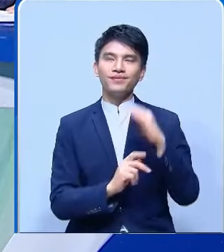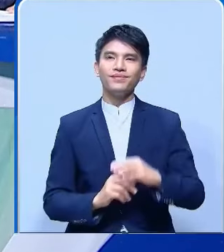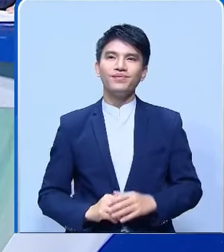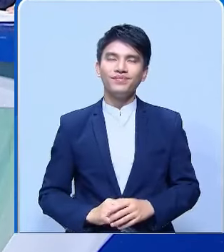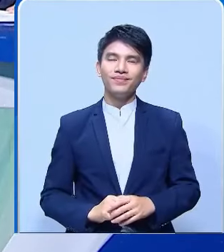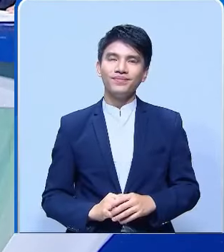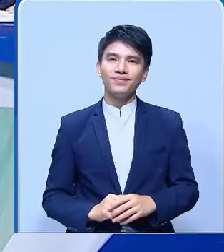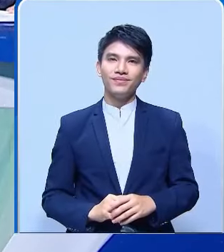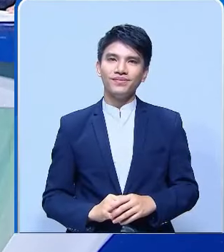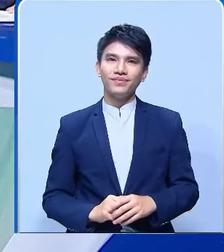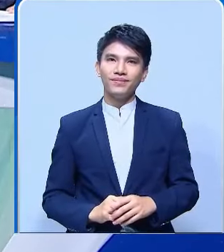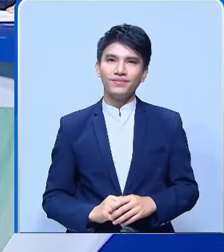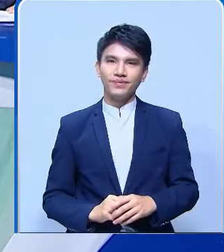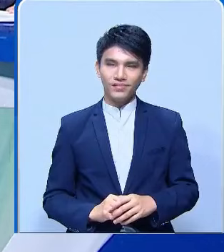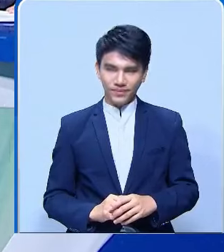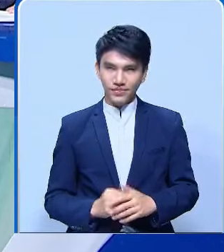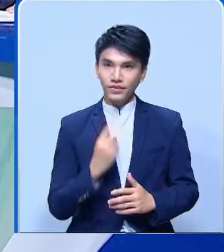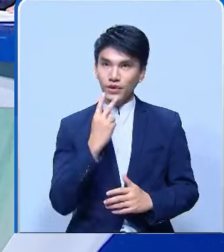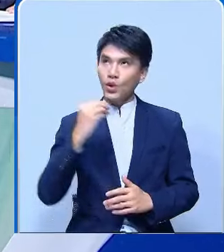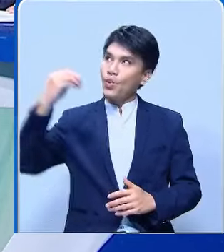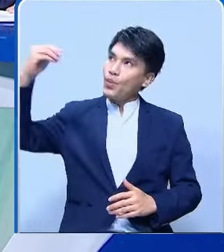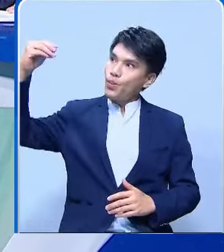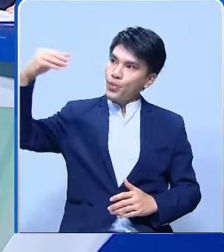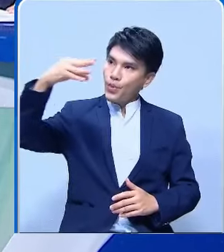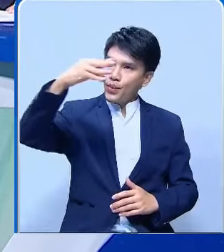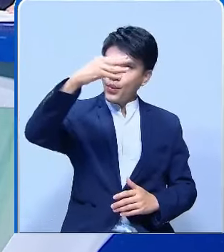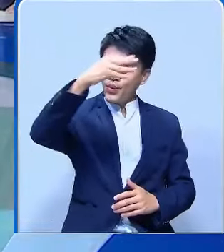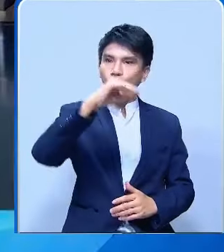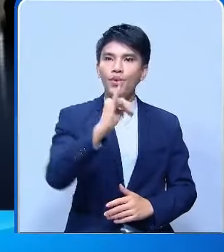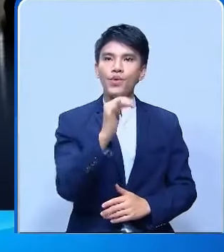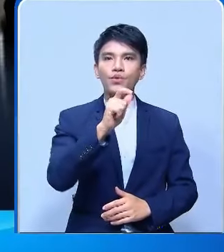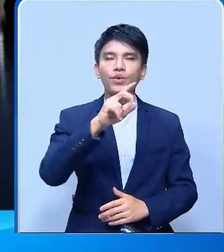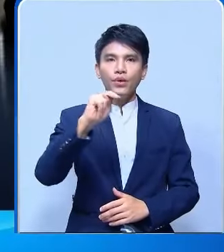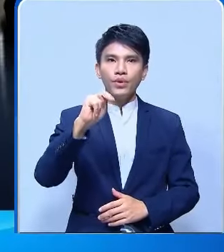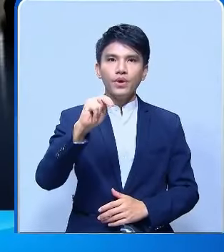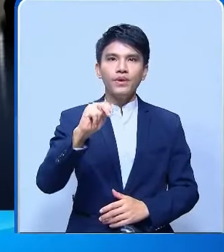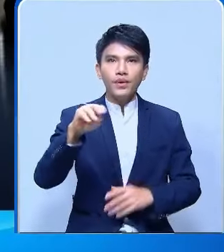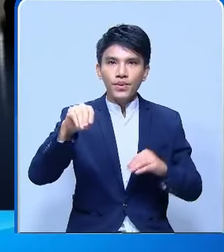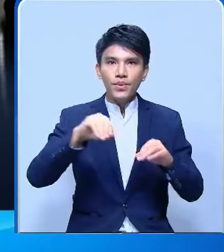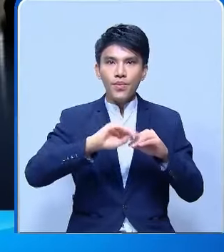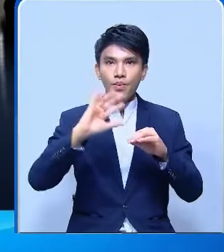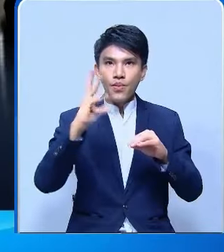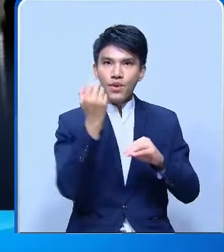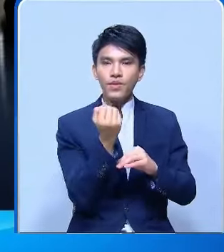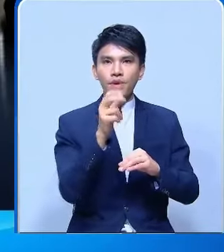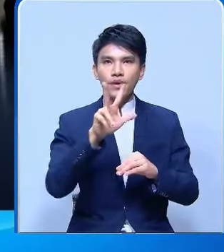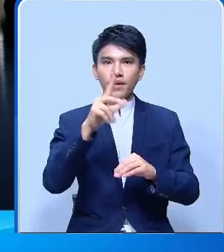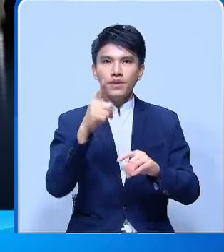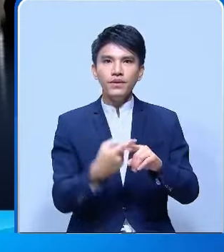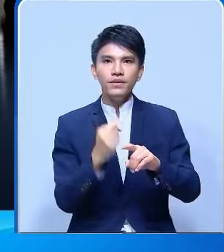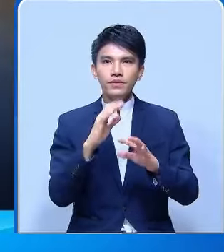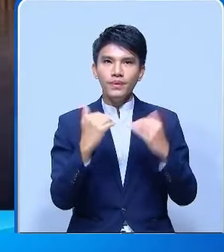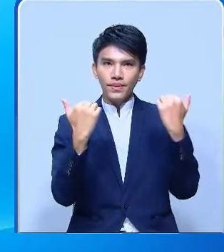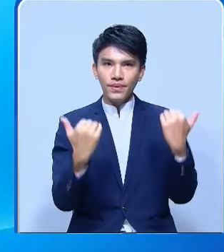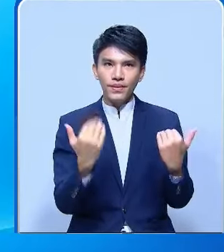อดูดาวหางจินซานซานแอตลาสนะคะซึ่งเข้าใกล้โลกมากที่สุด13ตุลาคมนี ้ นี่เป็น